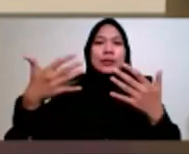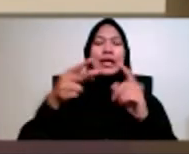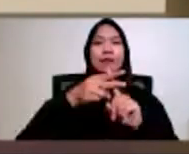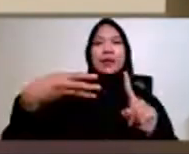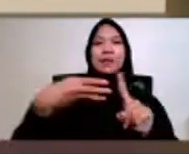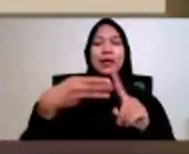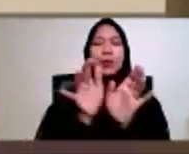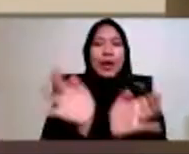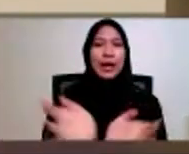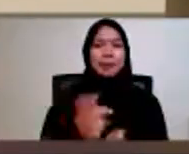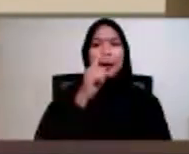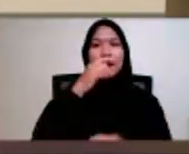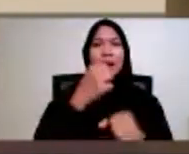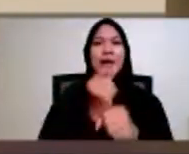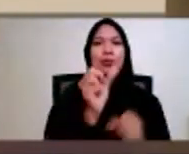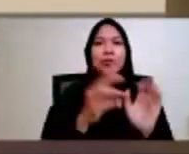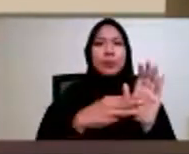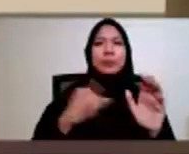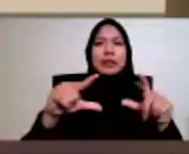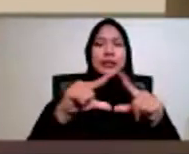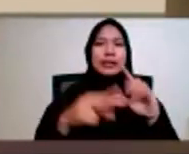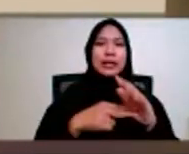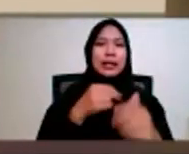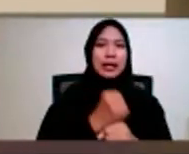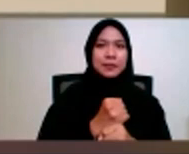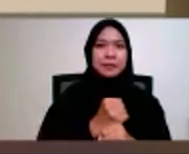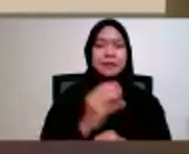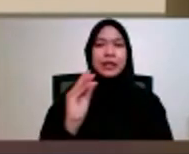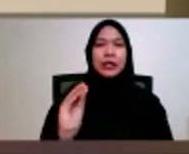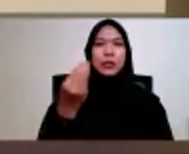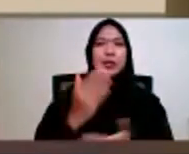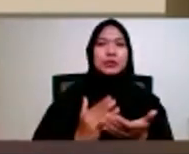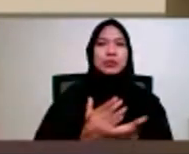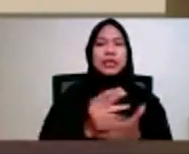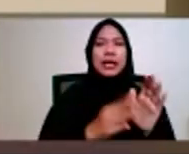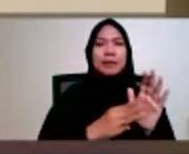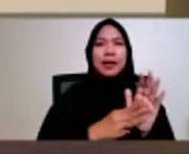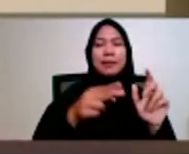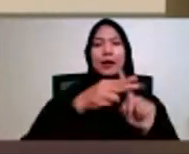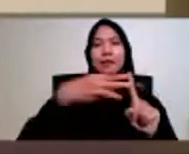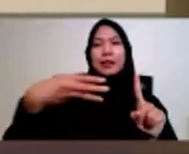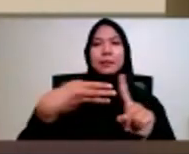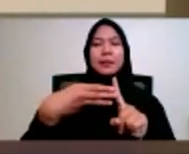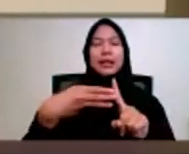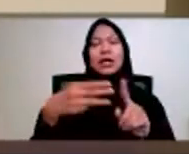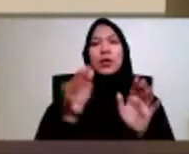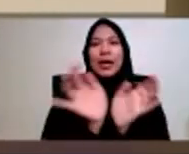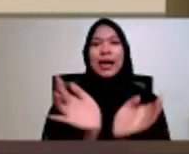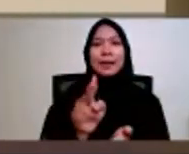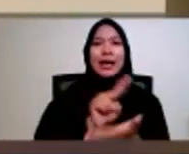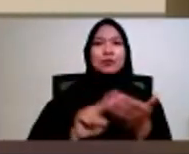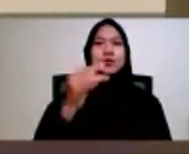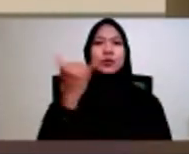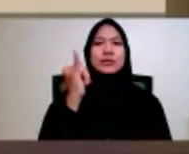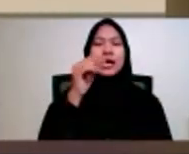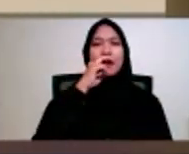Bapak Gumilang Aryo sahadewo PHD ketua Prodi mm FT UGM kampus Jogja bapak